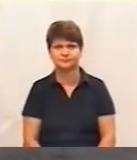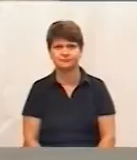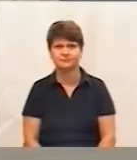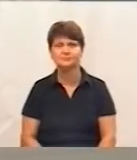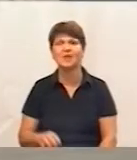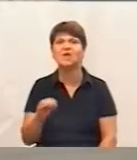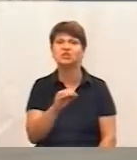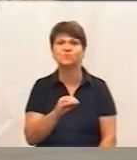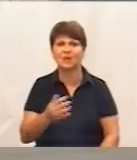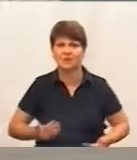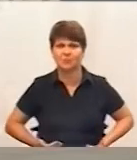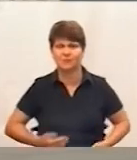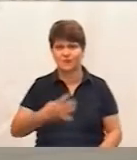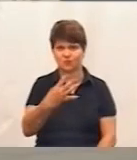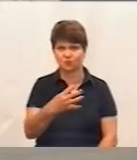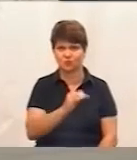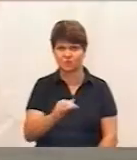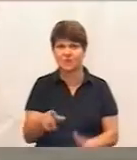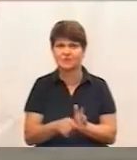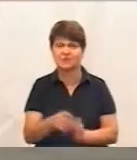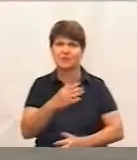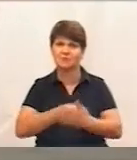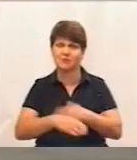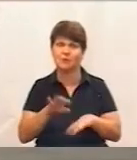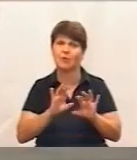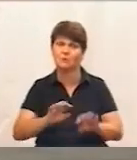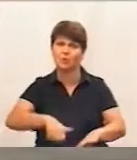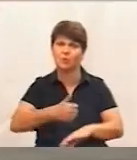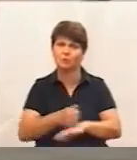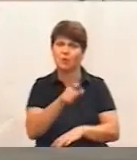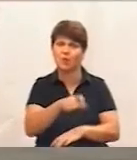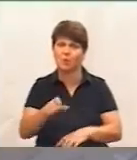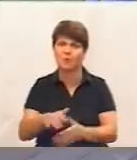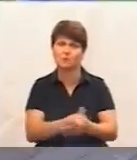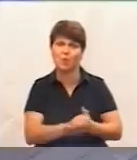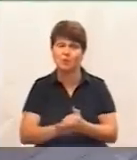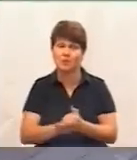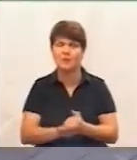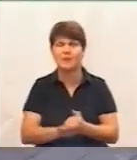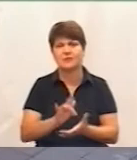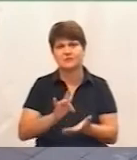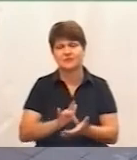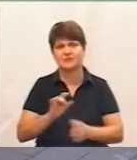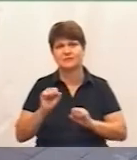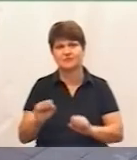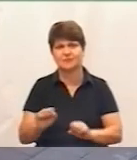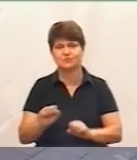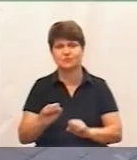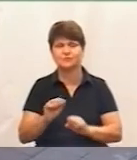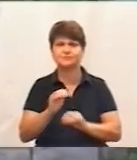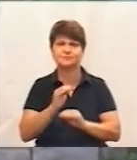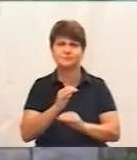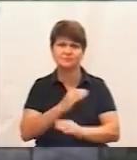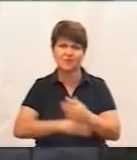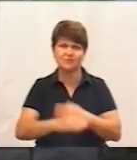У Жмеринці проживає 40 дітей з інвалідністю, розповідає очільниця громадської організації «Центр захисту дітей-інвалідів» Людмила